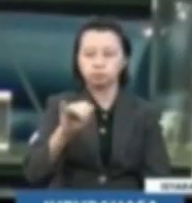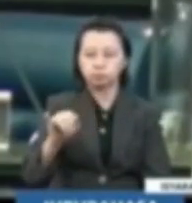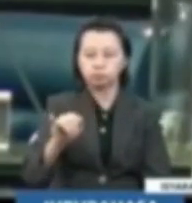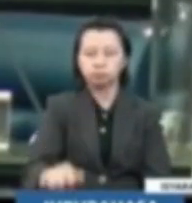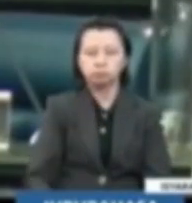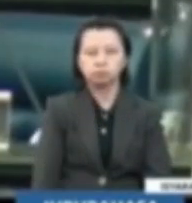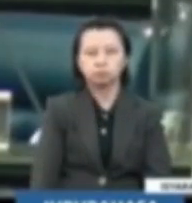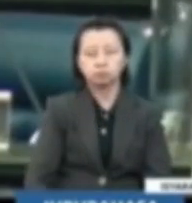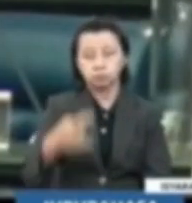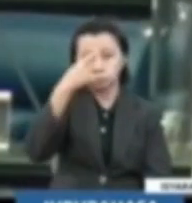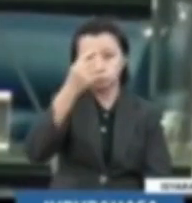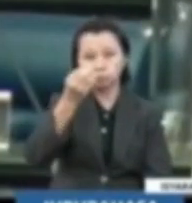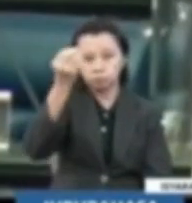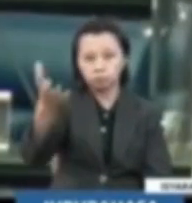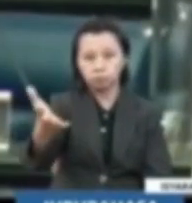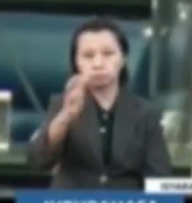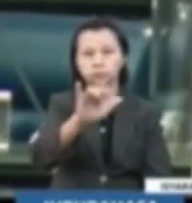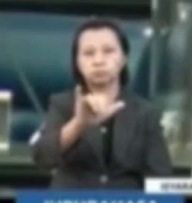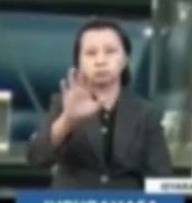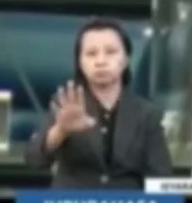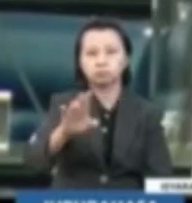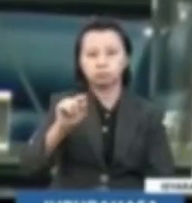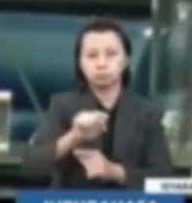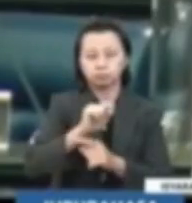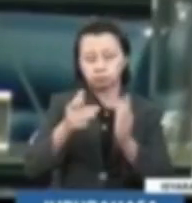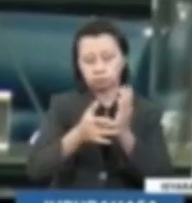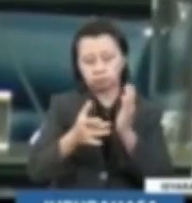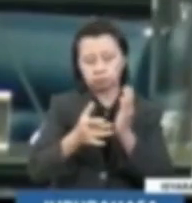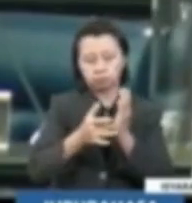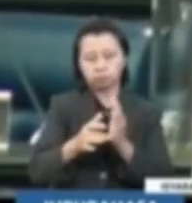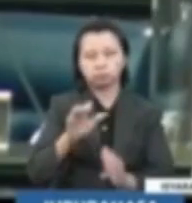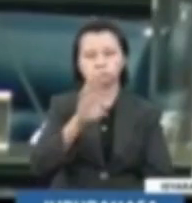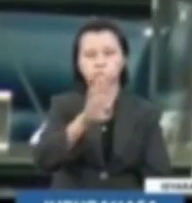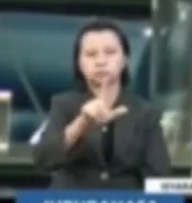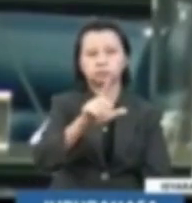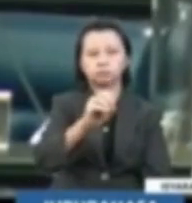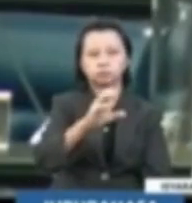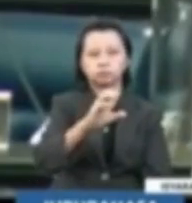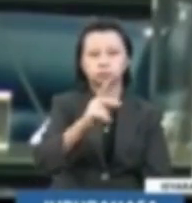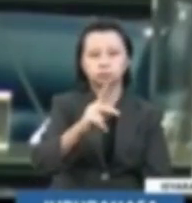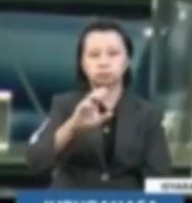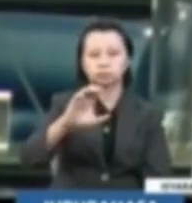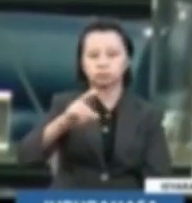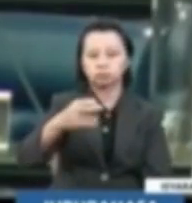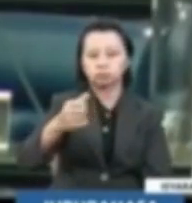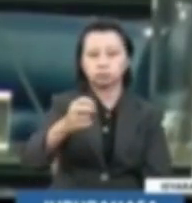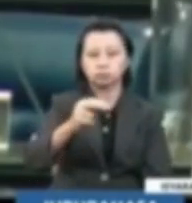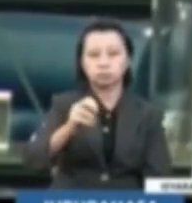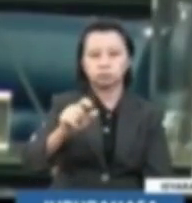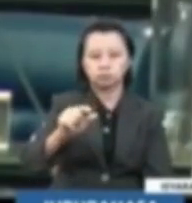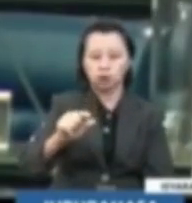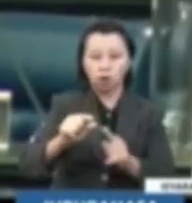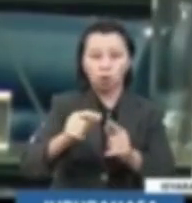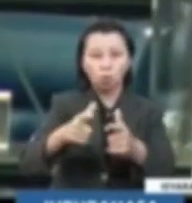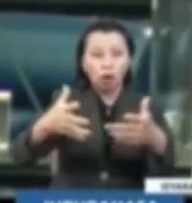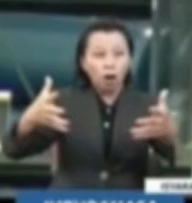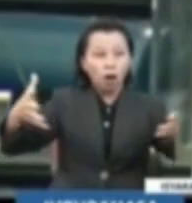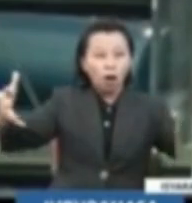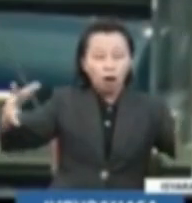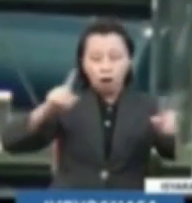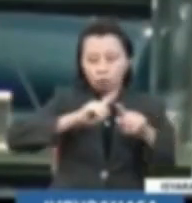Yang Pertua, untuk makluman Ahli Yang Berhormat, kegunaan teknologi blockchain adalah amat luas dan boleh memanfaatkan pelbagai